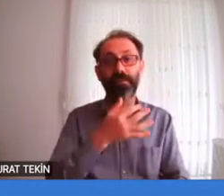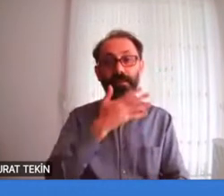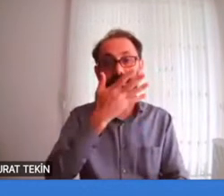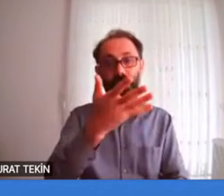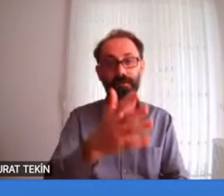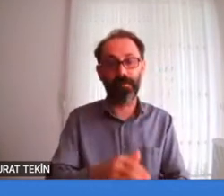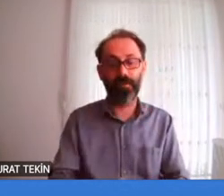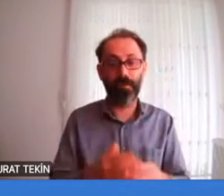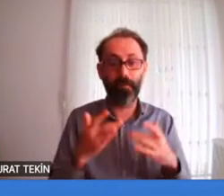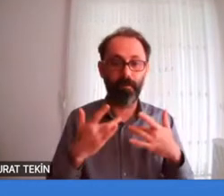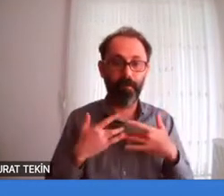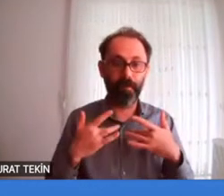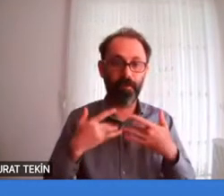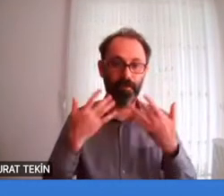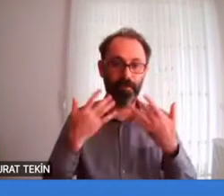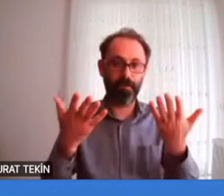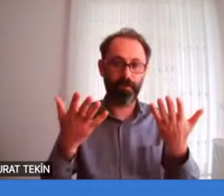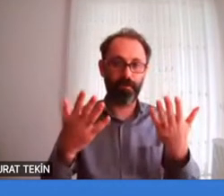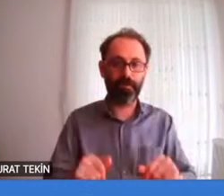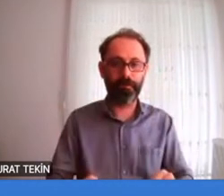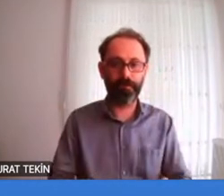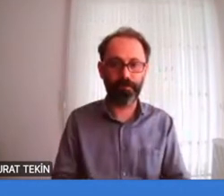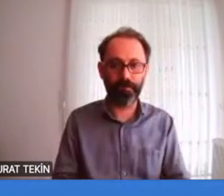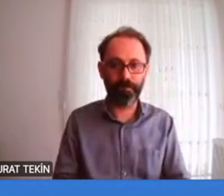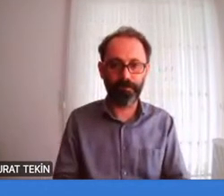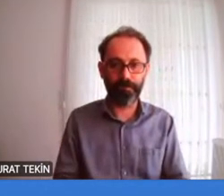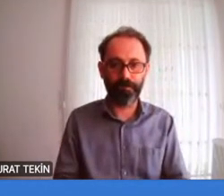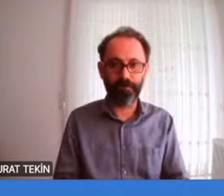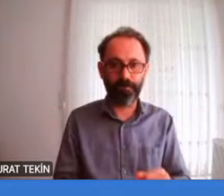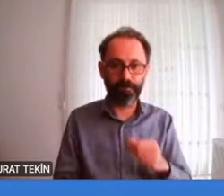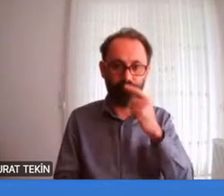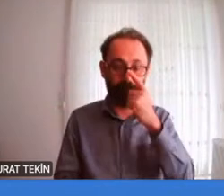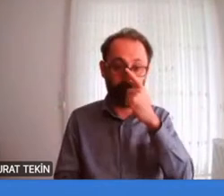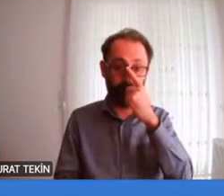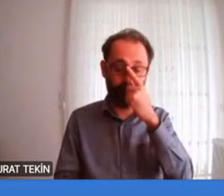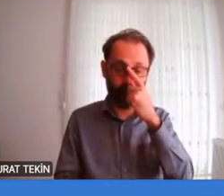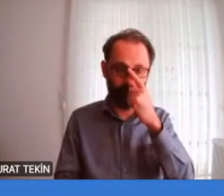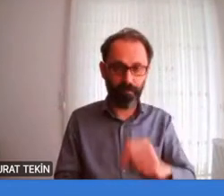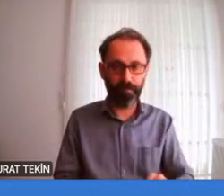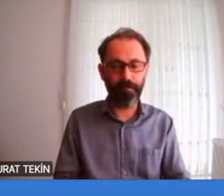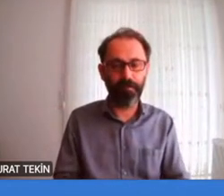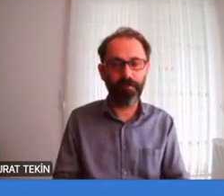Çok memnun oldum Şeyda. Ben de psikolojik danışma rehberlik anabilim dalında öğretim üyesiyim.